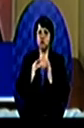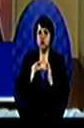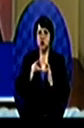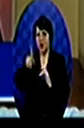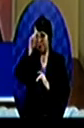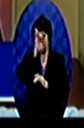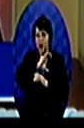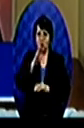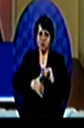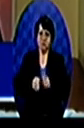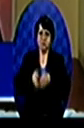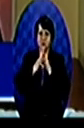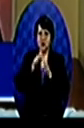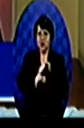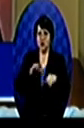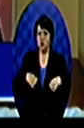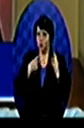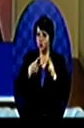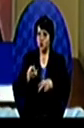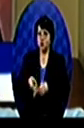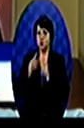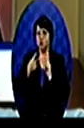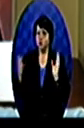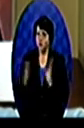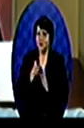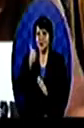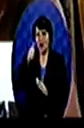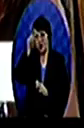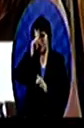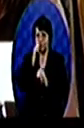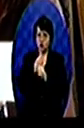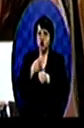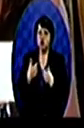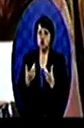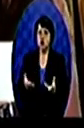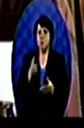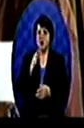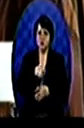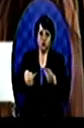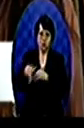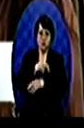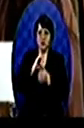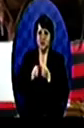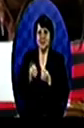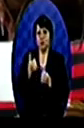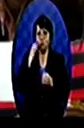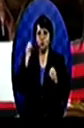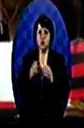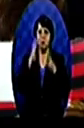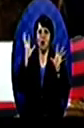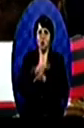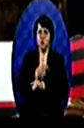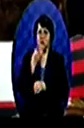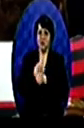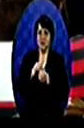үйлчилгээ иргэдийн дэргэд ирж байгаа хамгийн сайн эмчилгээ онцлогоо болно гэж бид бодож байгаа. За энэ үеэр мөн Баянзүрх дүүргэд хийх зарим бүтээн байгуулалтын ажлыг иргэдэд